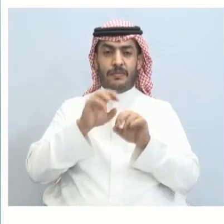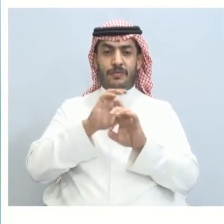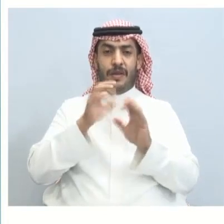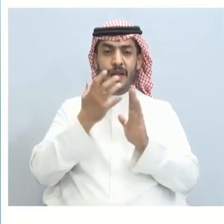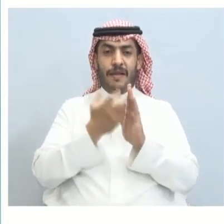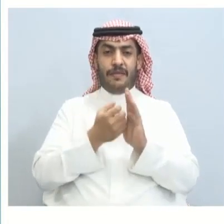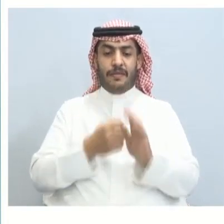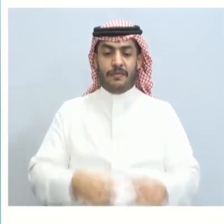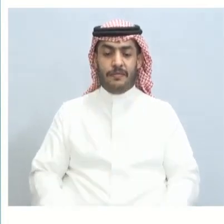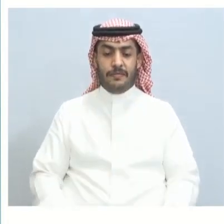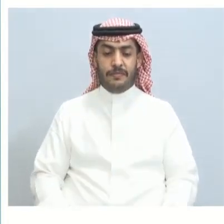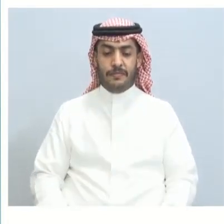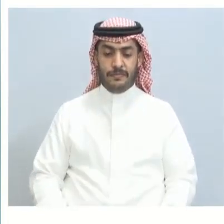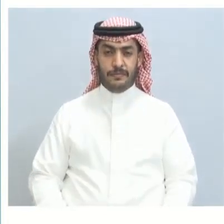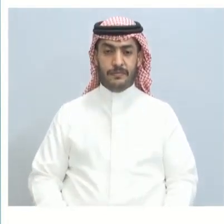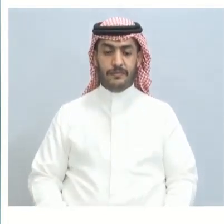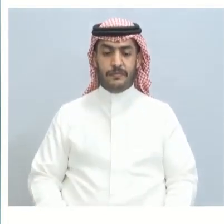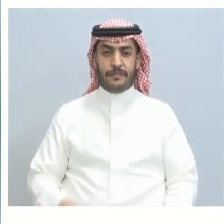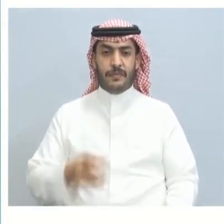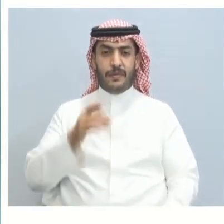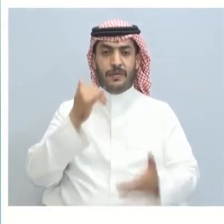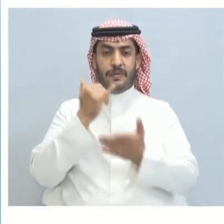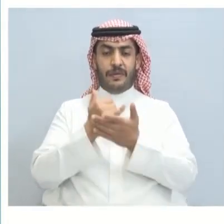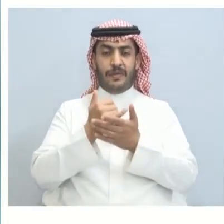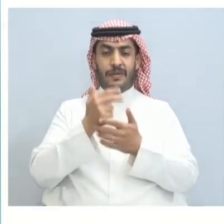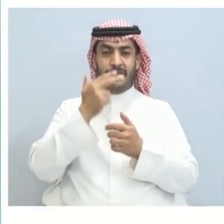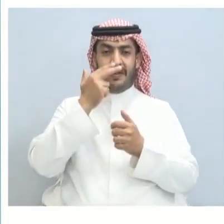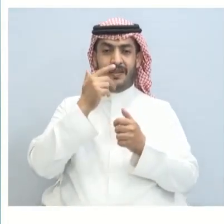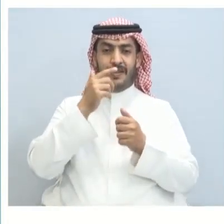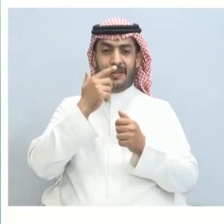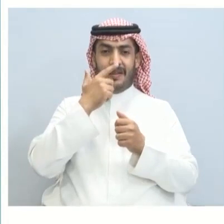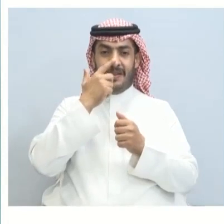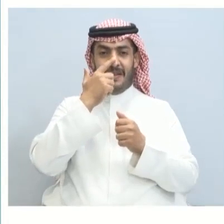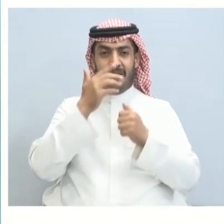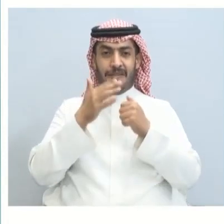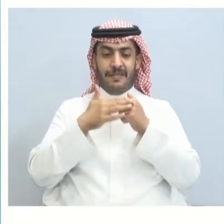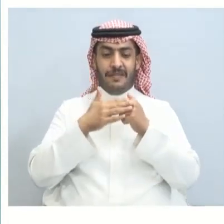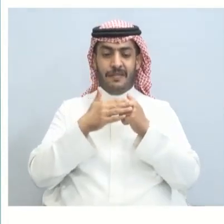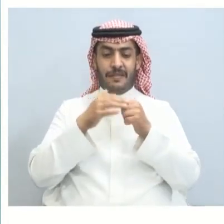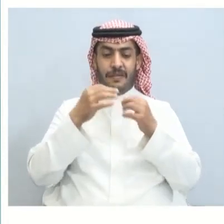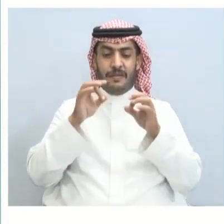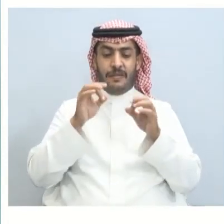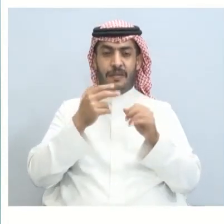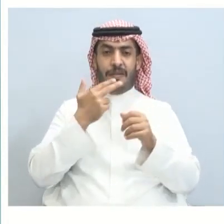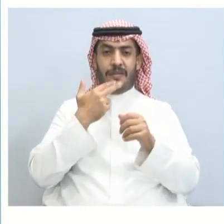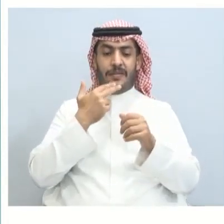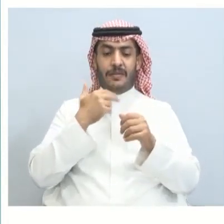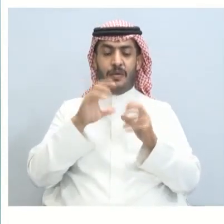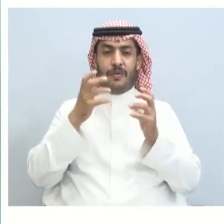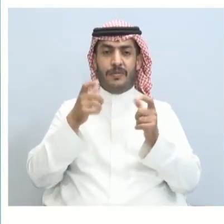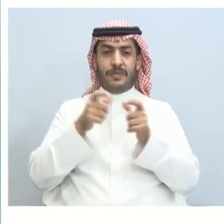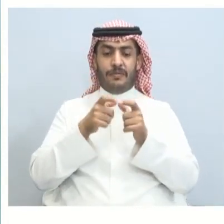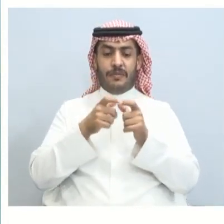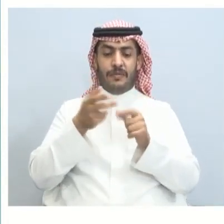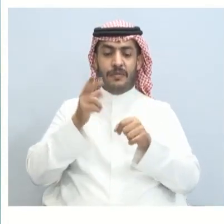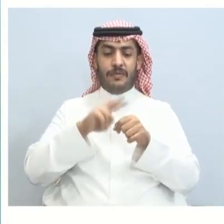موجوده ومتوفره ايضا يطلب من عمال او مسؤولين عن نظافه بعد مغادره الجميع العمل على تنظيف غرفه الاجتماع